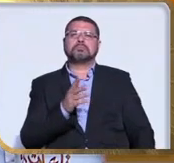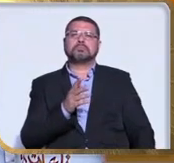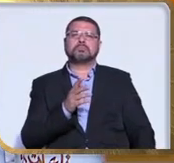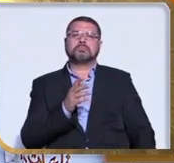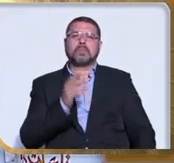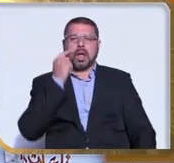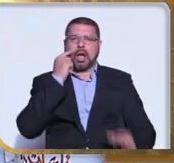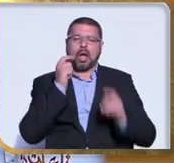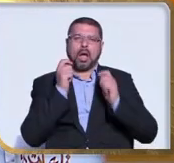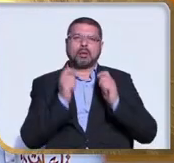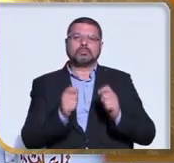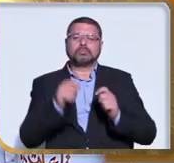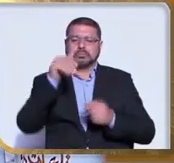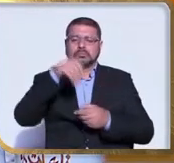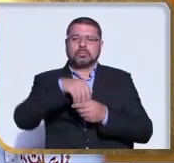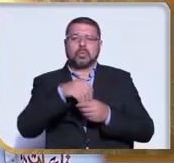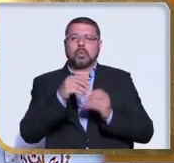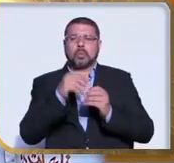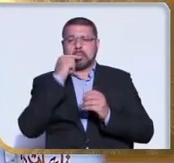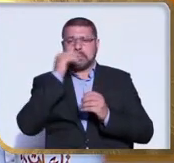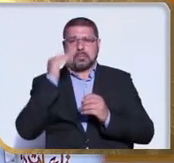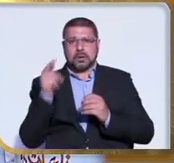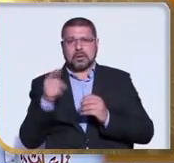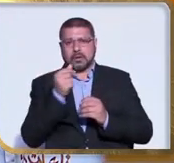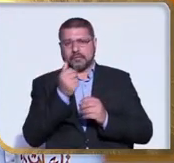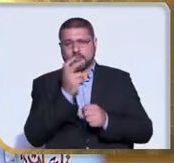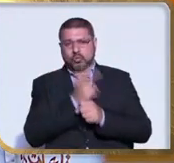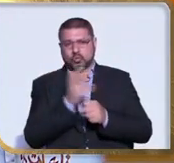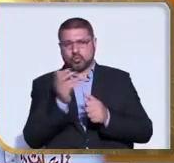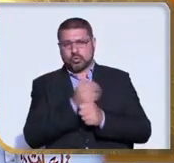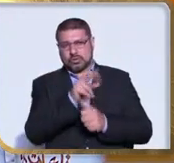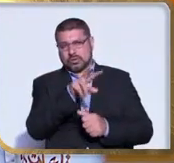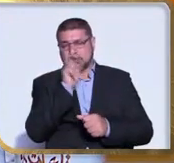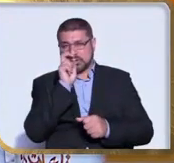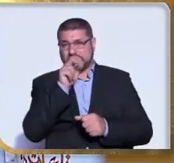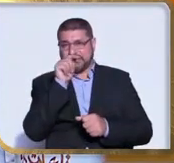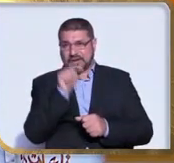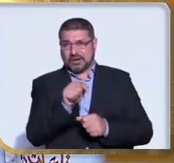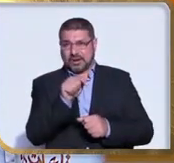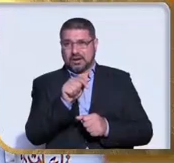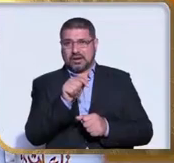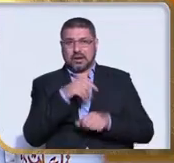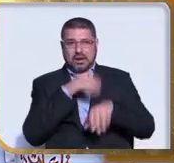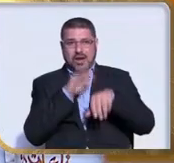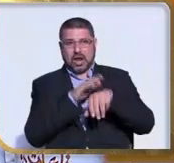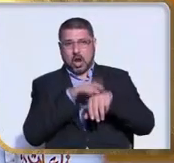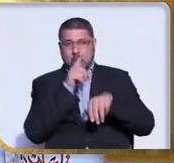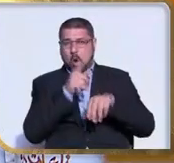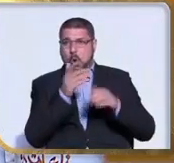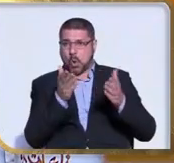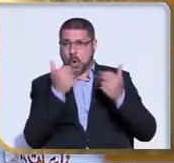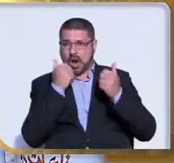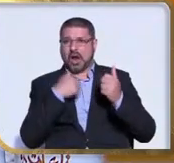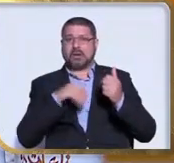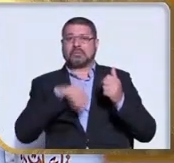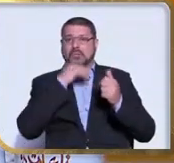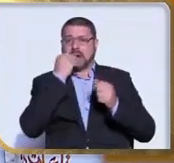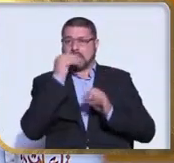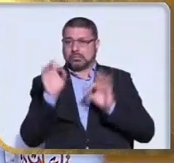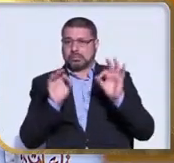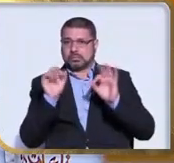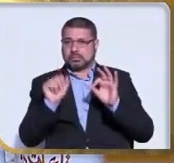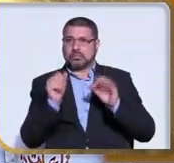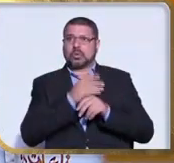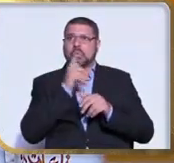الأصل في إن المرأة لما تيجي تاخد من مال زوجها بدون علمه عشان تكفي نفقتها،